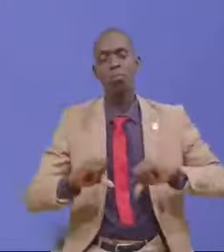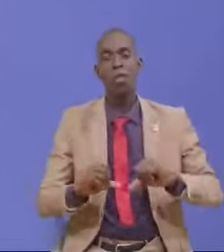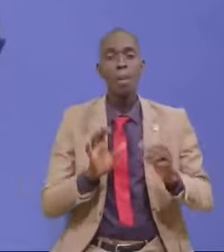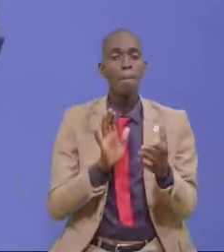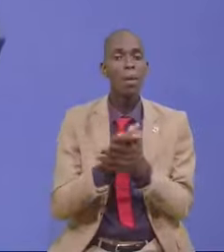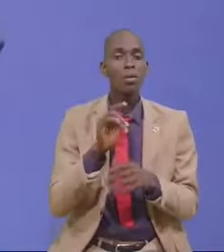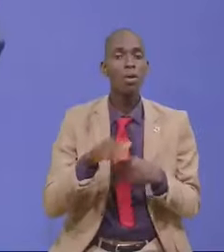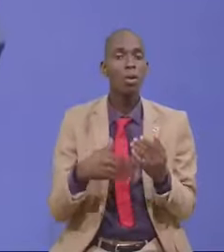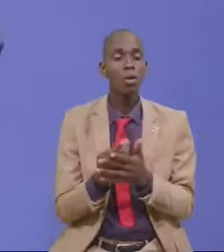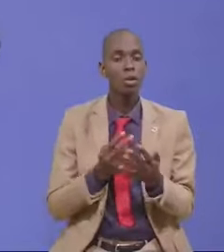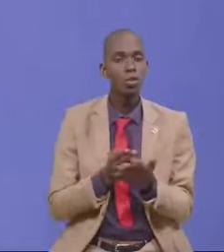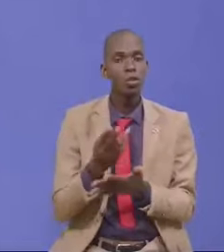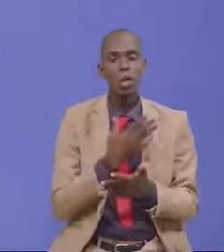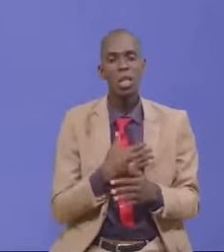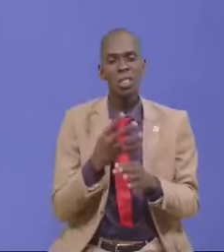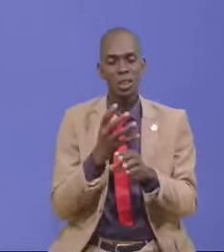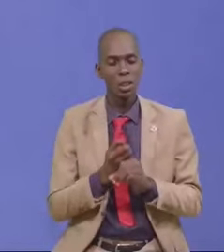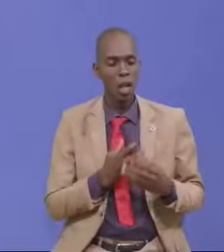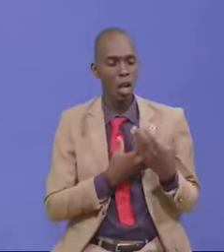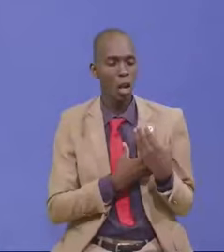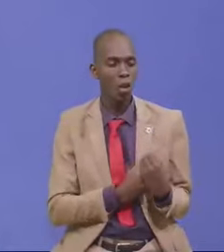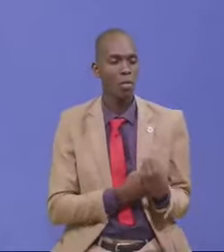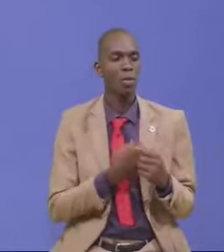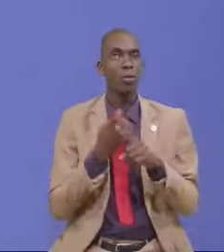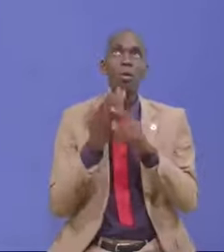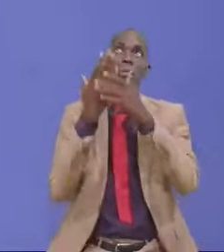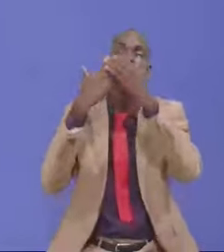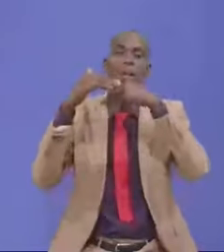Crois la vérité et rejette la condamnation.